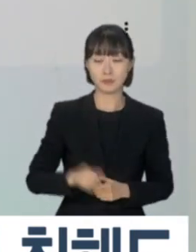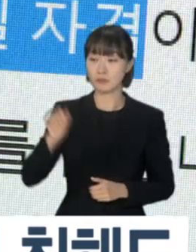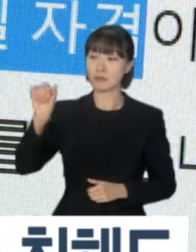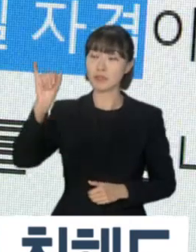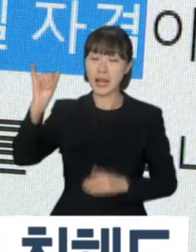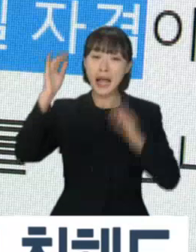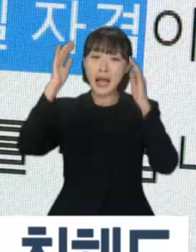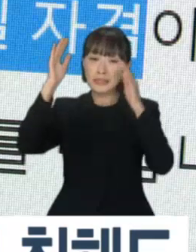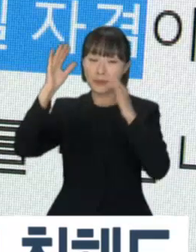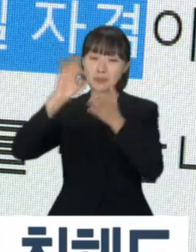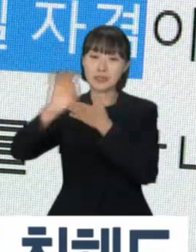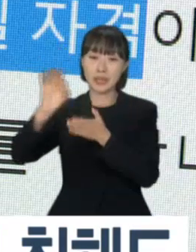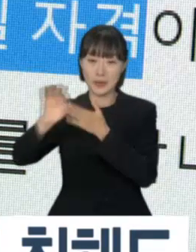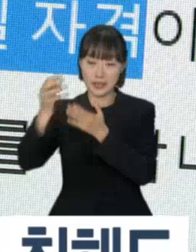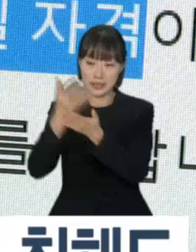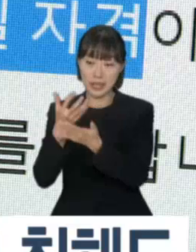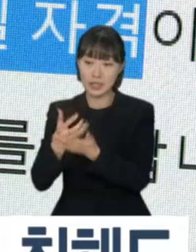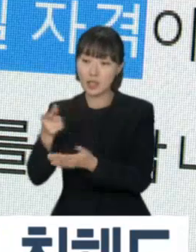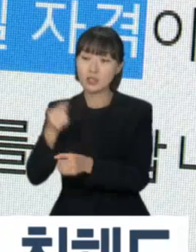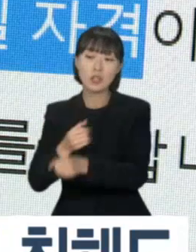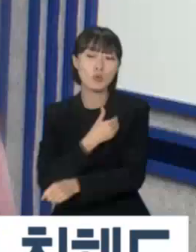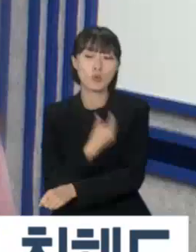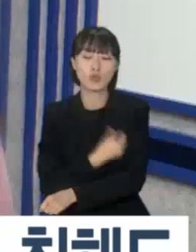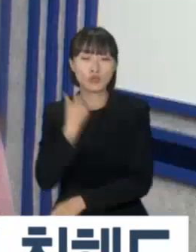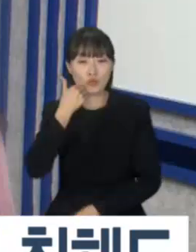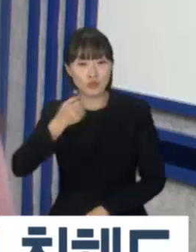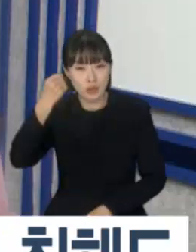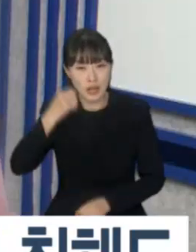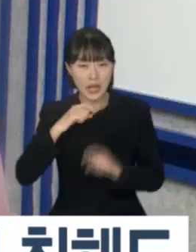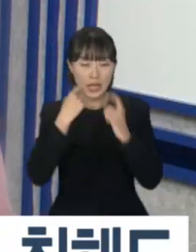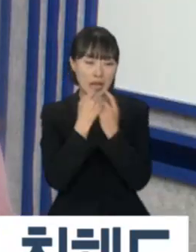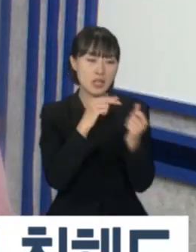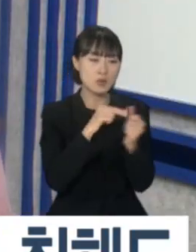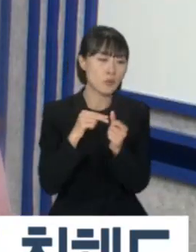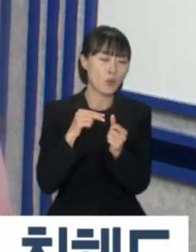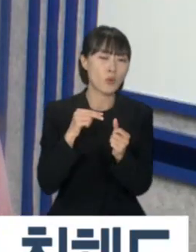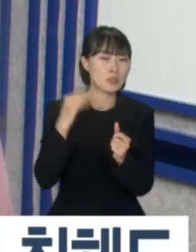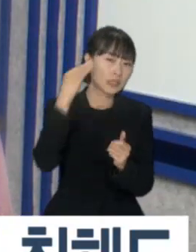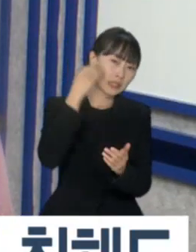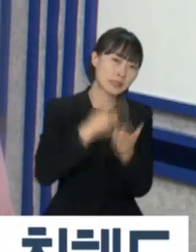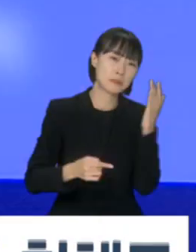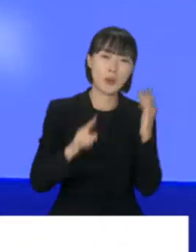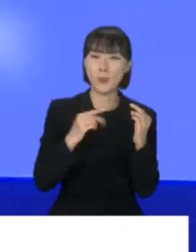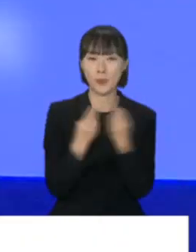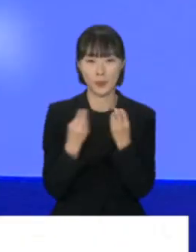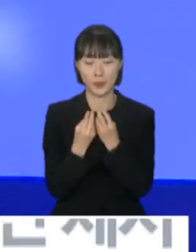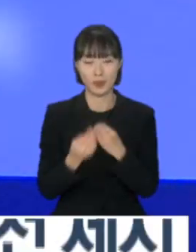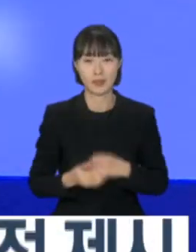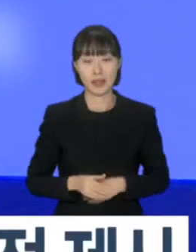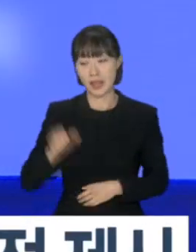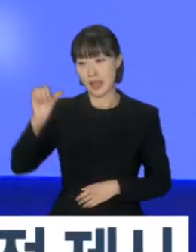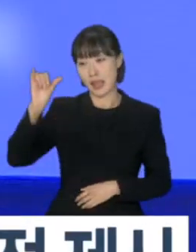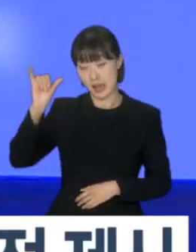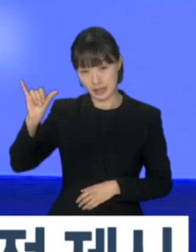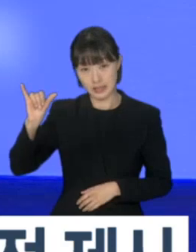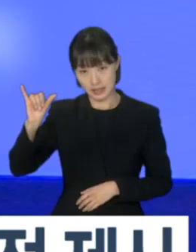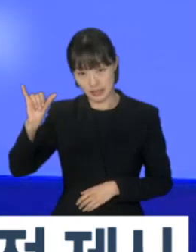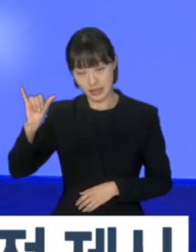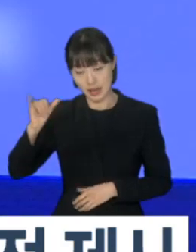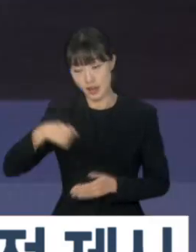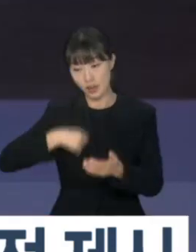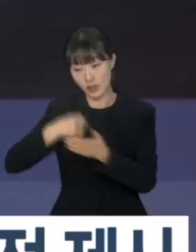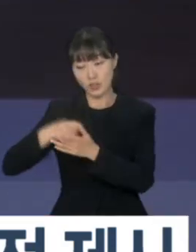학습는 데이터의 저작권과 개인정보 침해 문제가 불거졌습니다 인공지능이 내린 의사 결정에